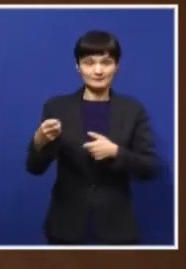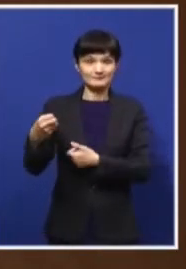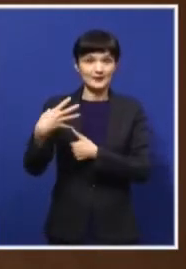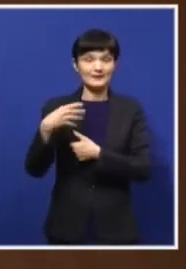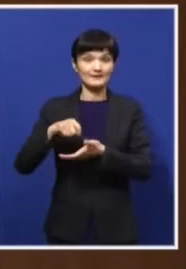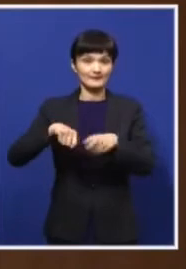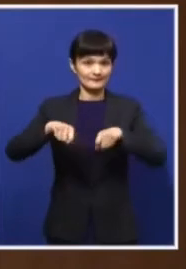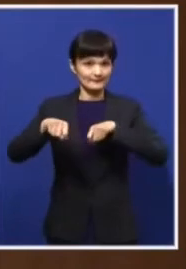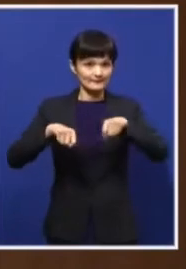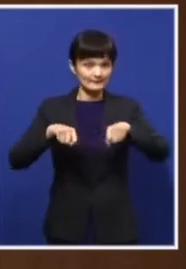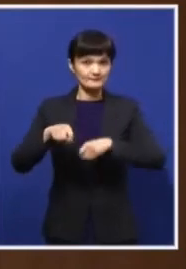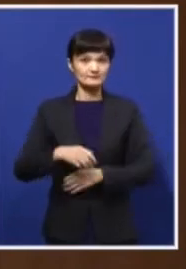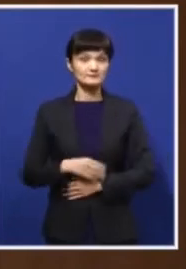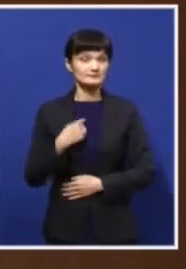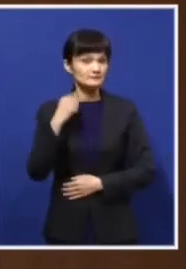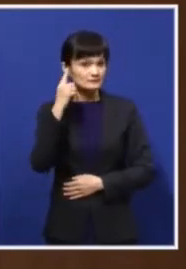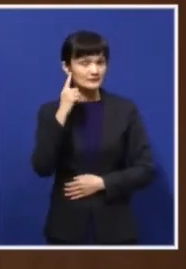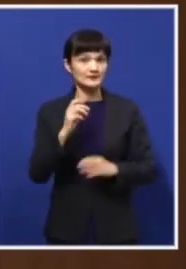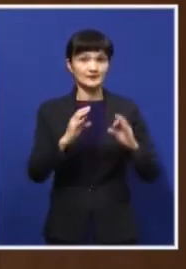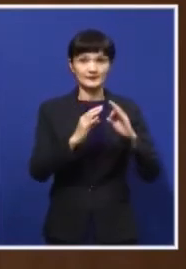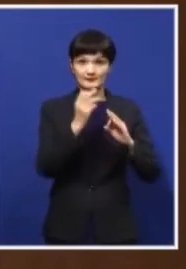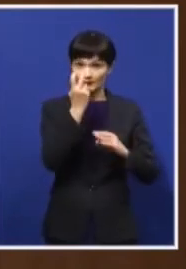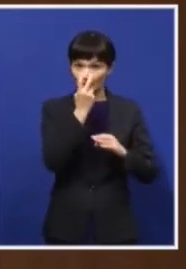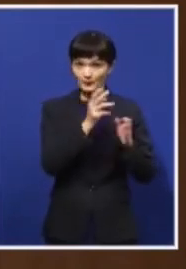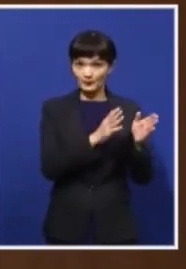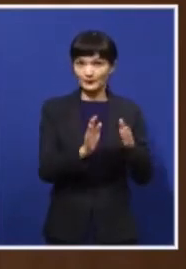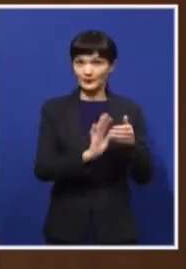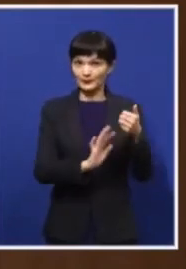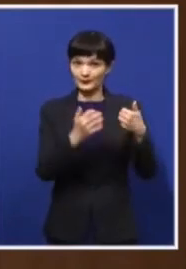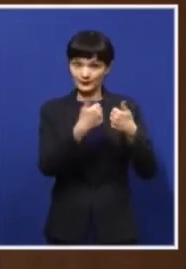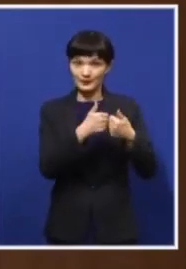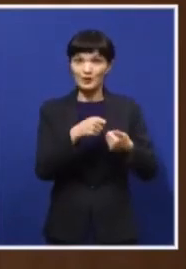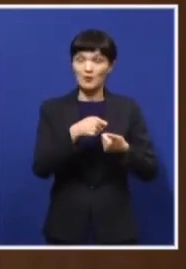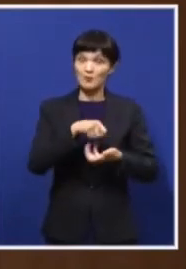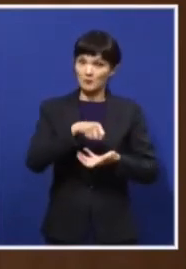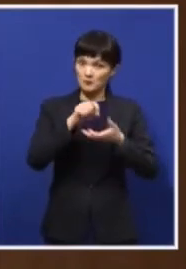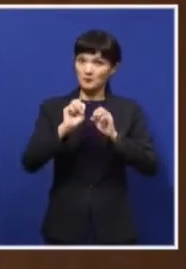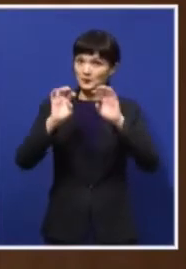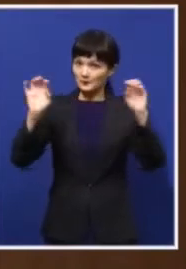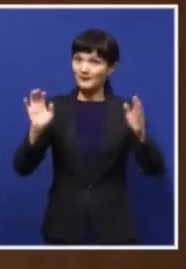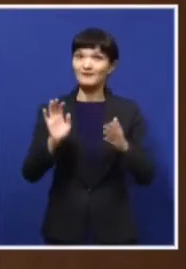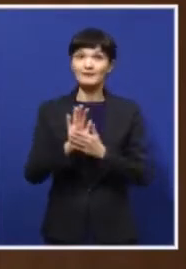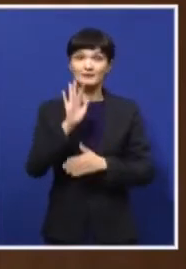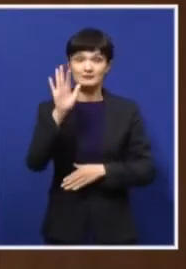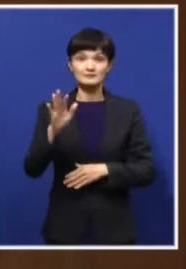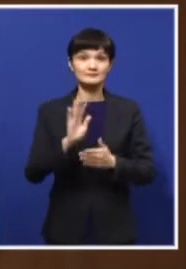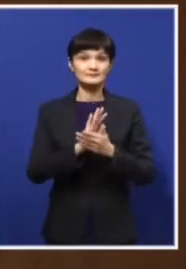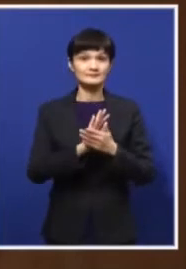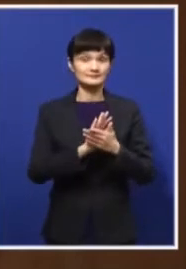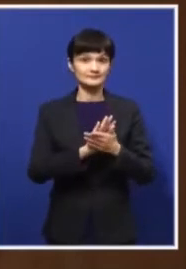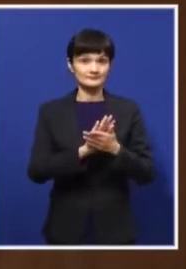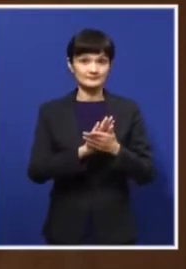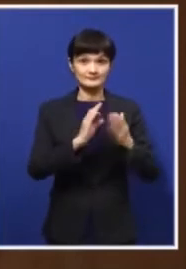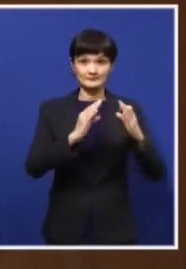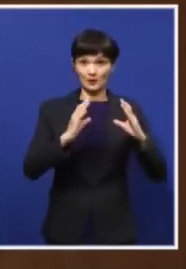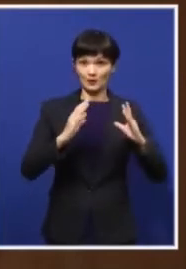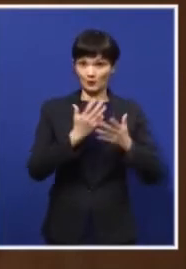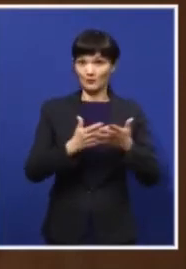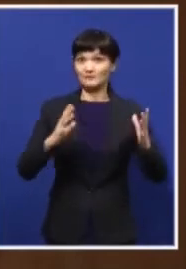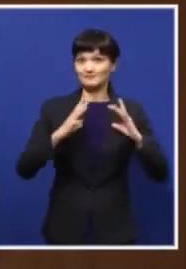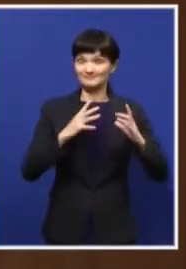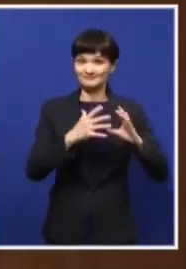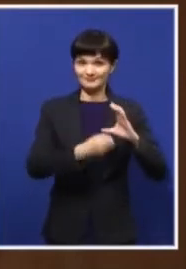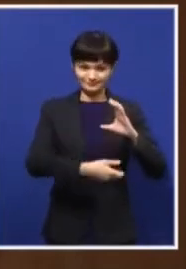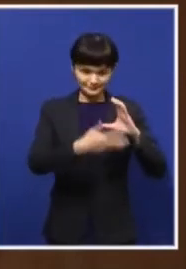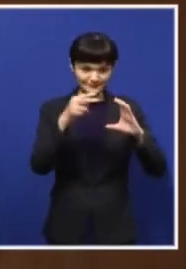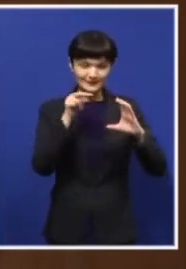我相信透过这个金管会的呼吁之后，未来上到我们官网各家银行的这种加码的额度应该会再提